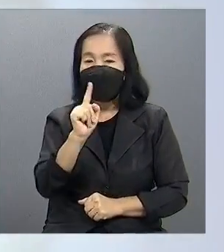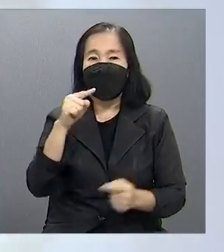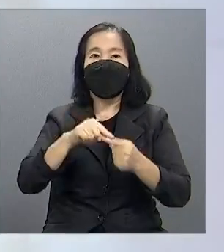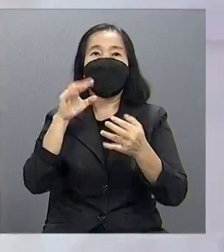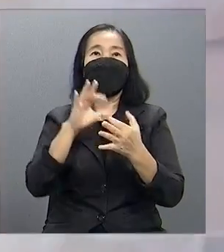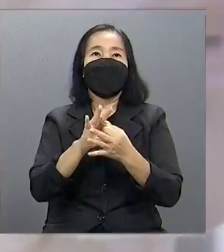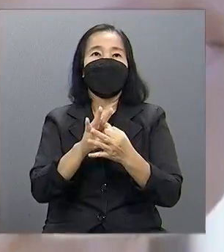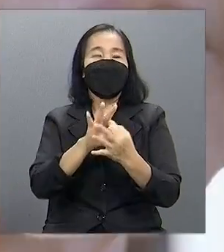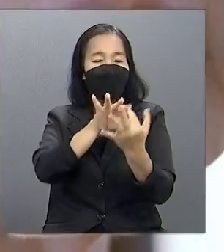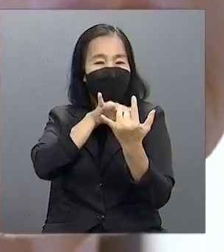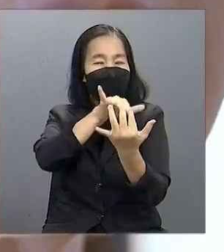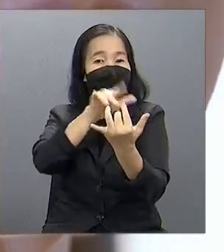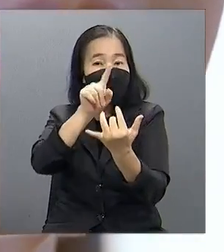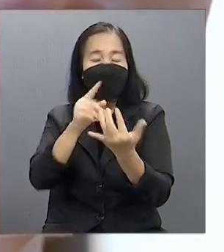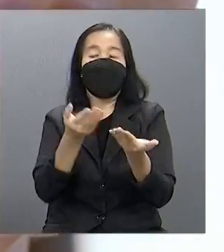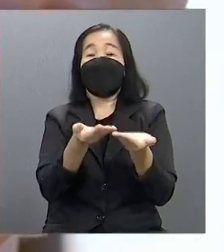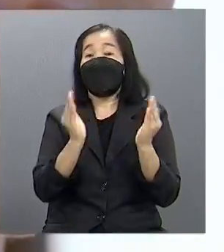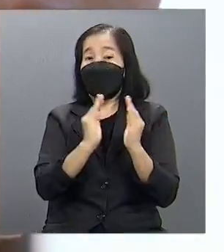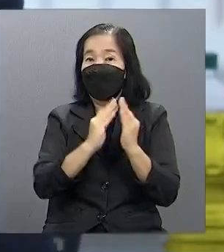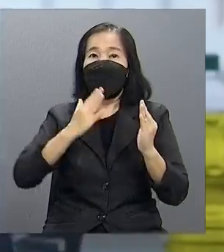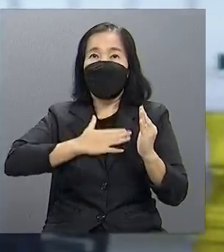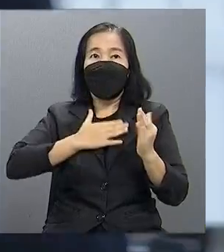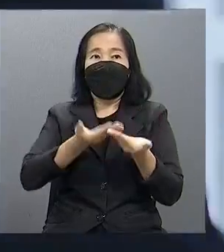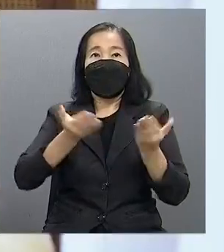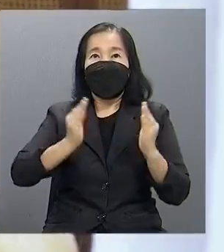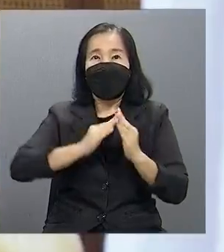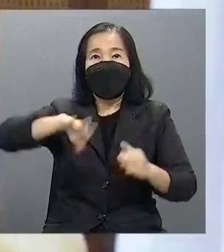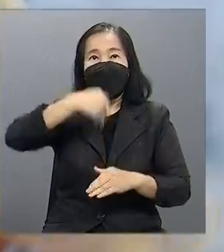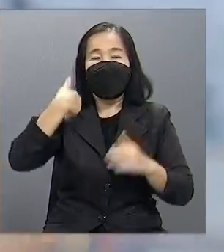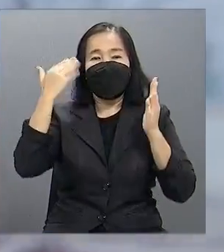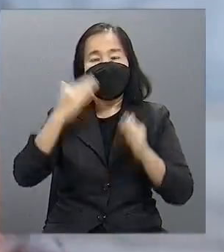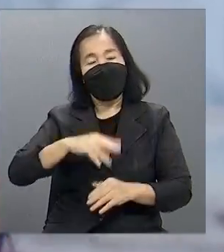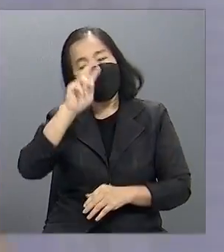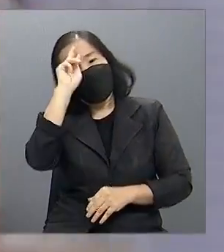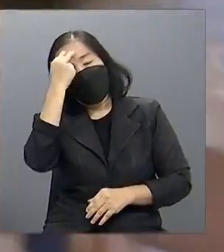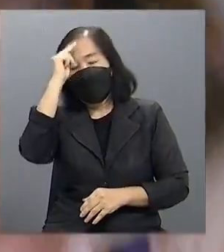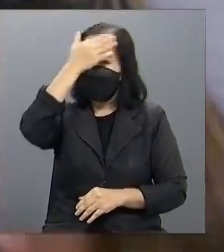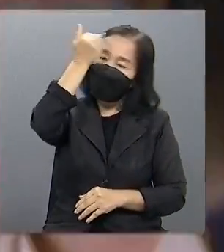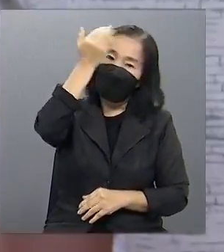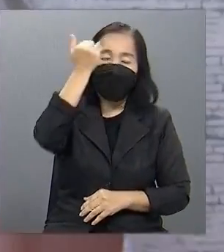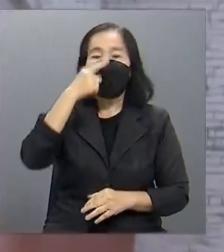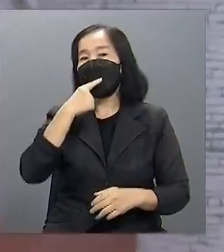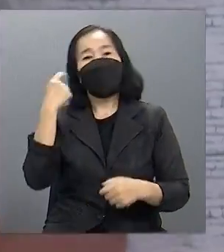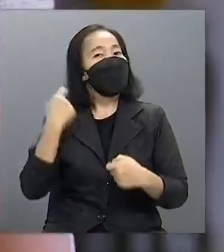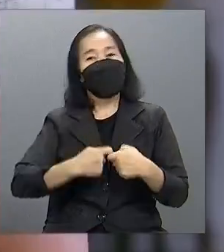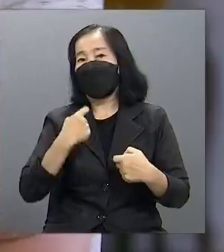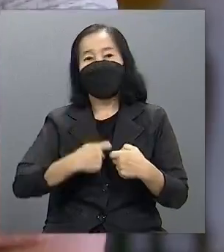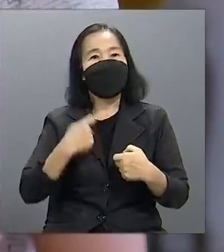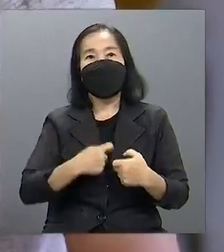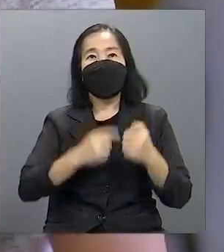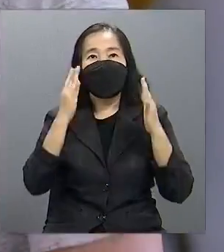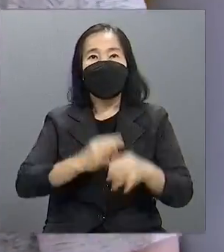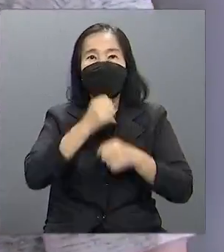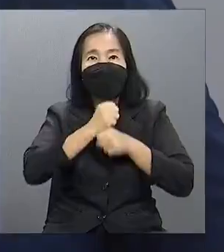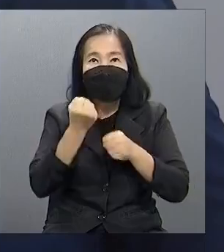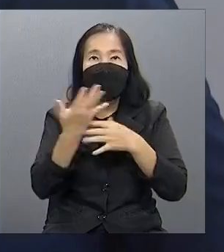ที่ครอบครัวของเราครับมีผู้ป่วยเป็นอัลไซเมอร ์ นะครับแน่นอนมันเป็นเรื่องยากที่จะต้องรับมือและใช้ชีวิตในเรื่องของการดูแลการ